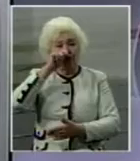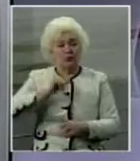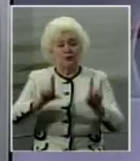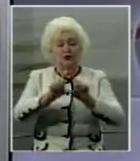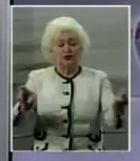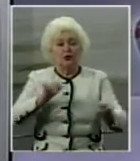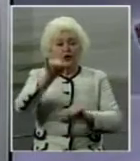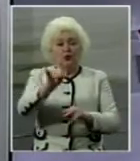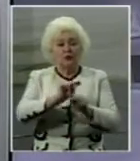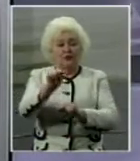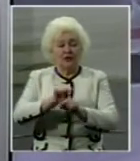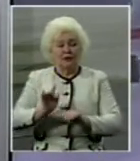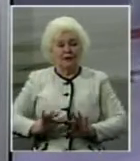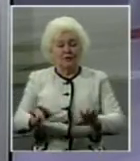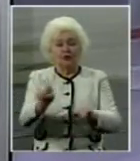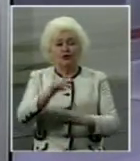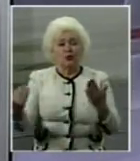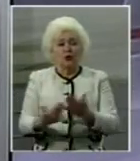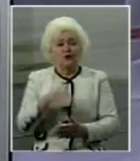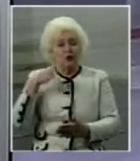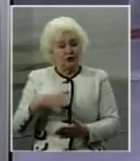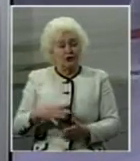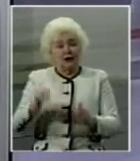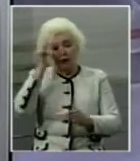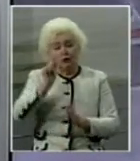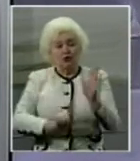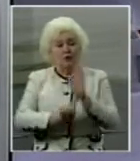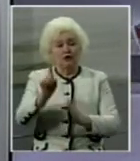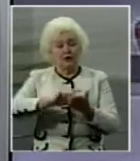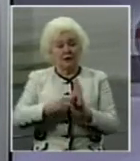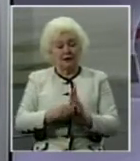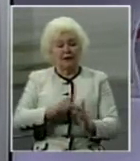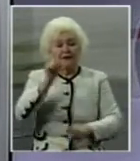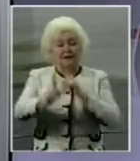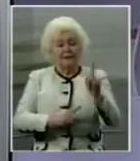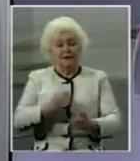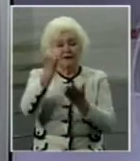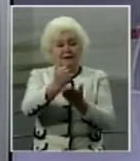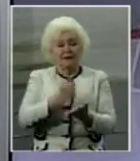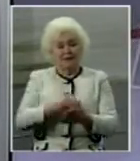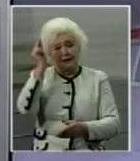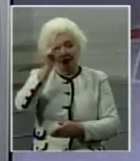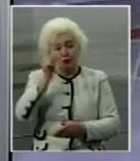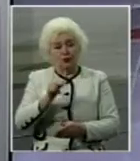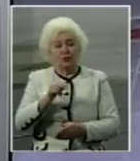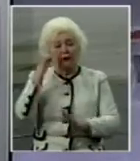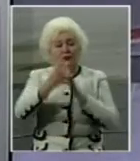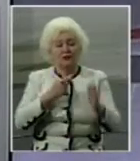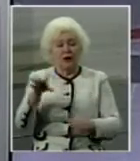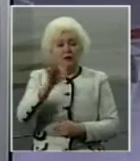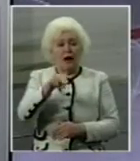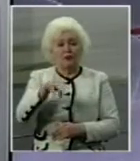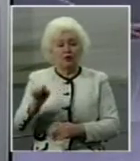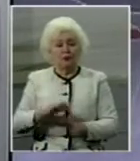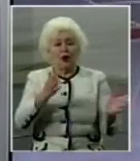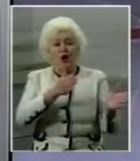навчальний процес. Що нового чекає на учнів початкових класів та як зміняться стандартні уроки, дізнавалася наша Олена Протопопова. Вона